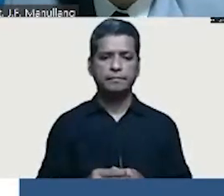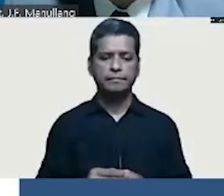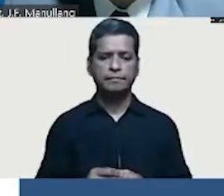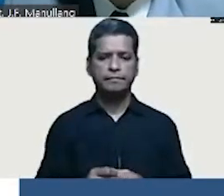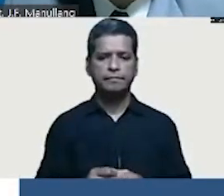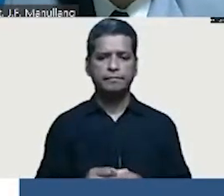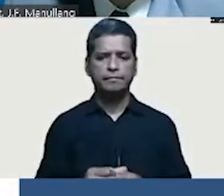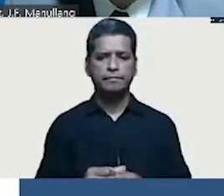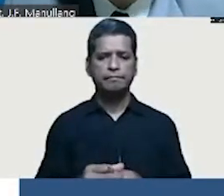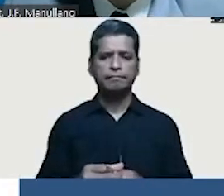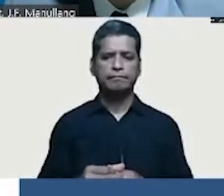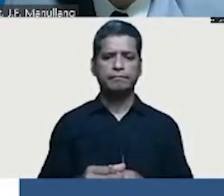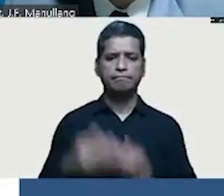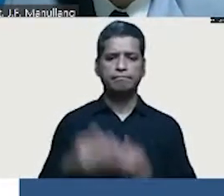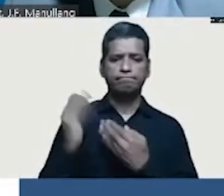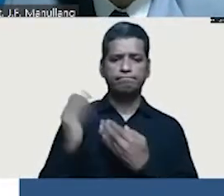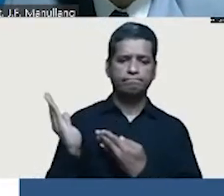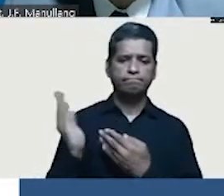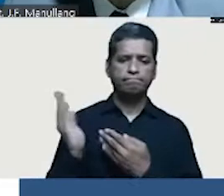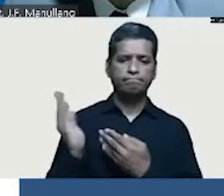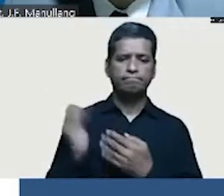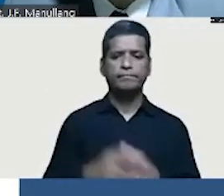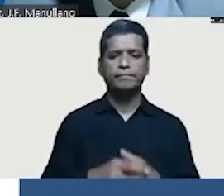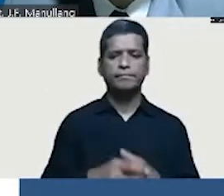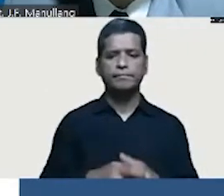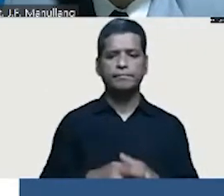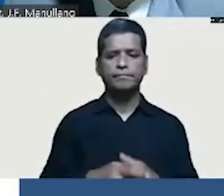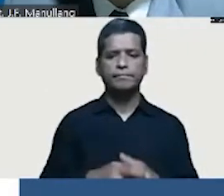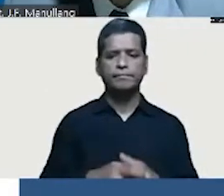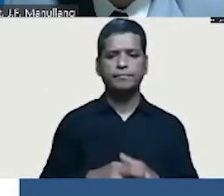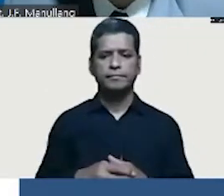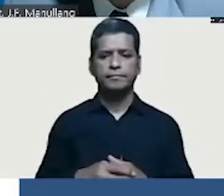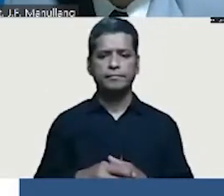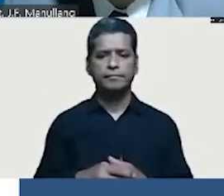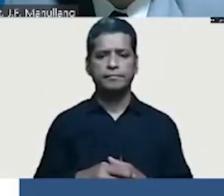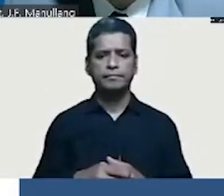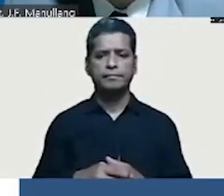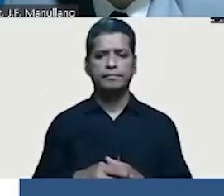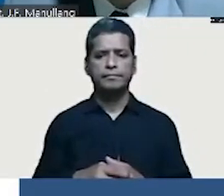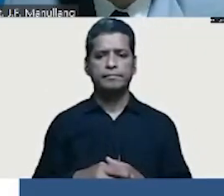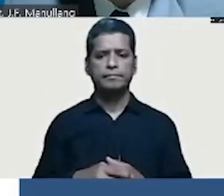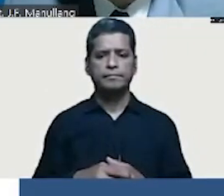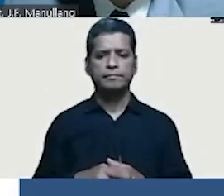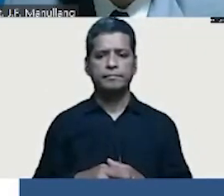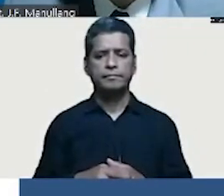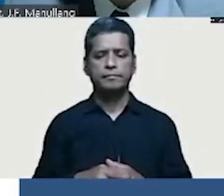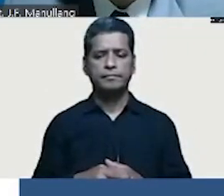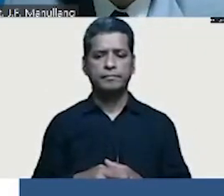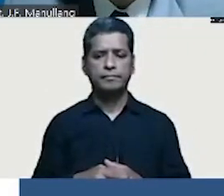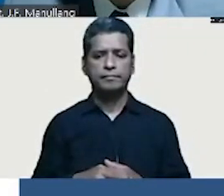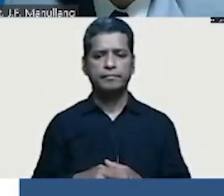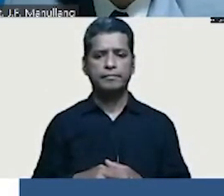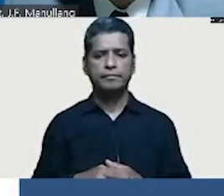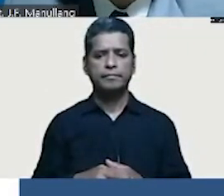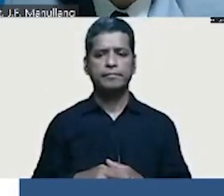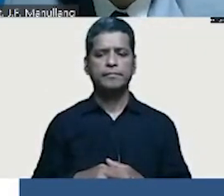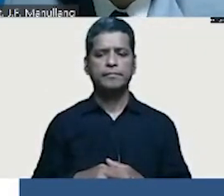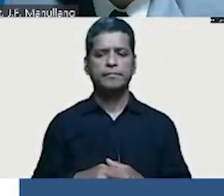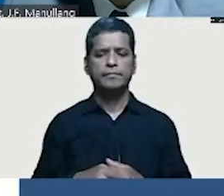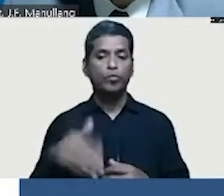Noah dan itu itu sebenarnya lectora elit udah itu merupakan